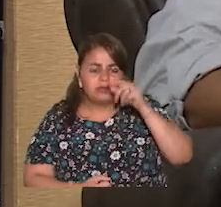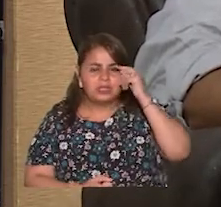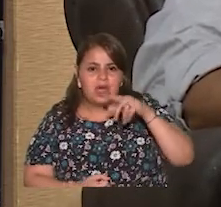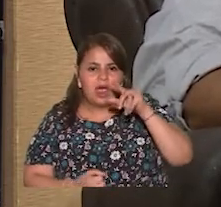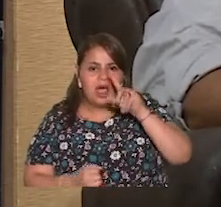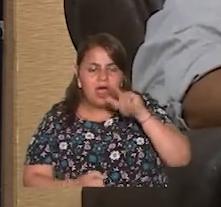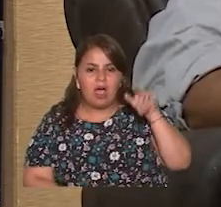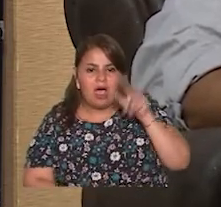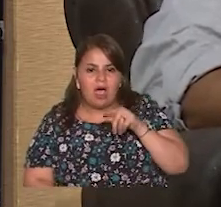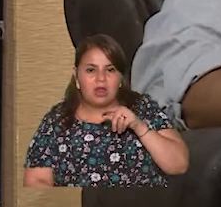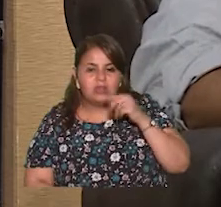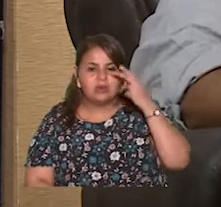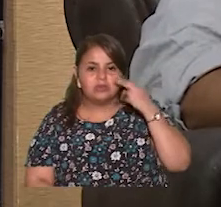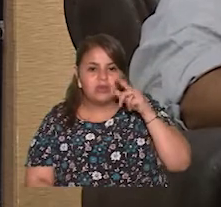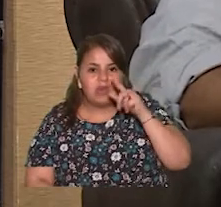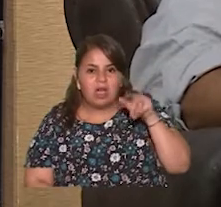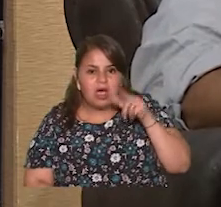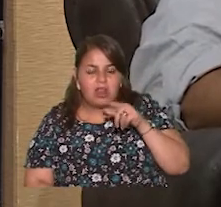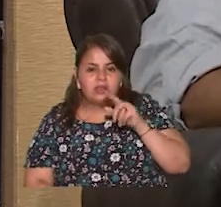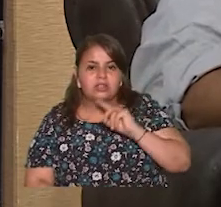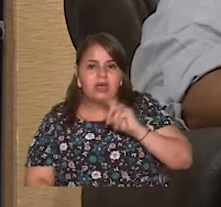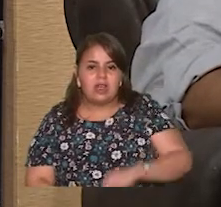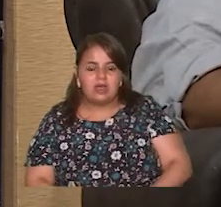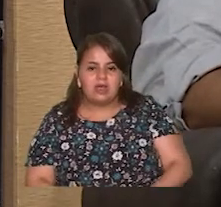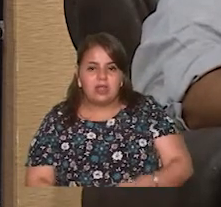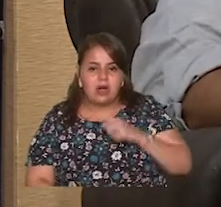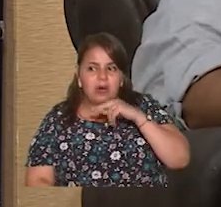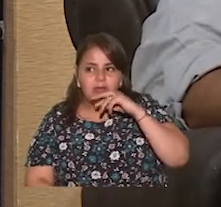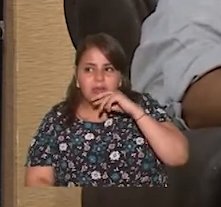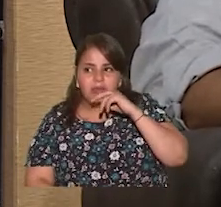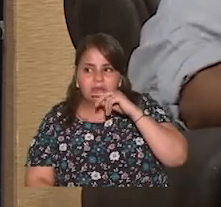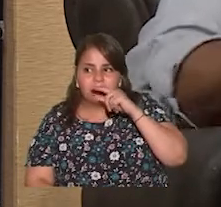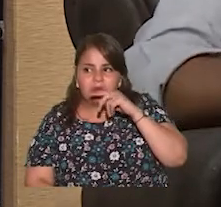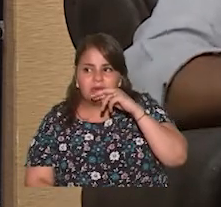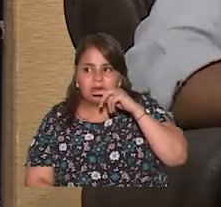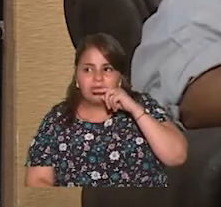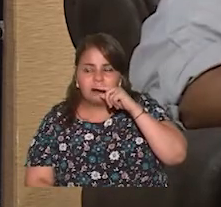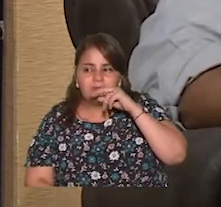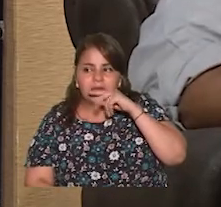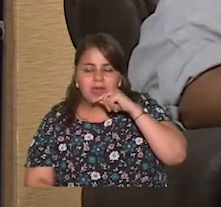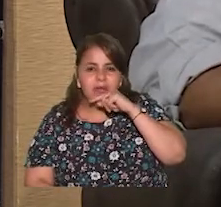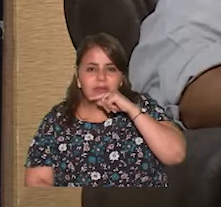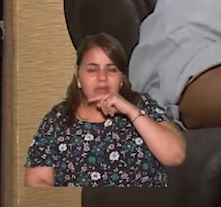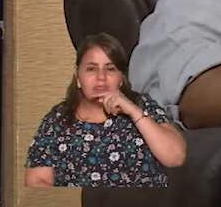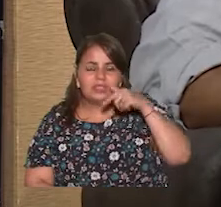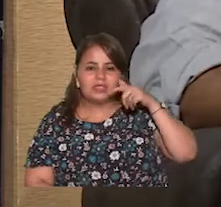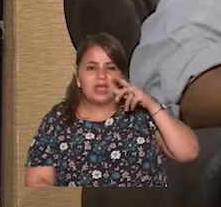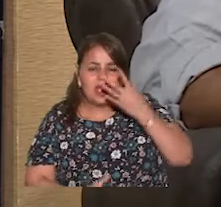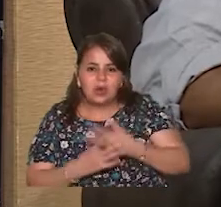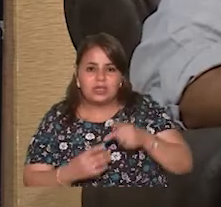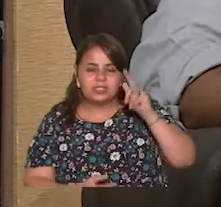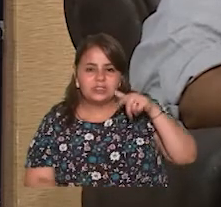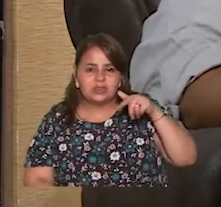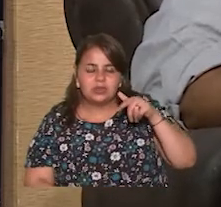لا هو عايز يدور. وأعتقد دي يعني حتى لما بتكلم مع بنتي، أنا عندي بنت ناتالي 18 وعندي سيف 16 سنة، فدايما أقول بنتي